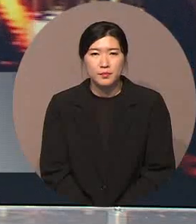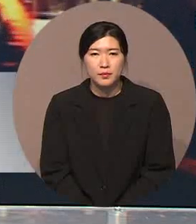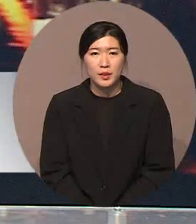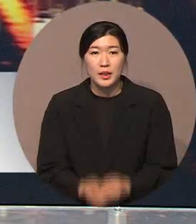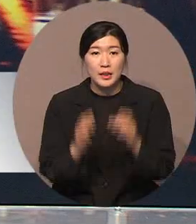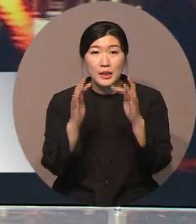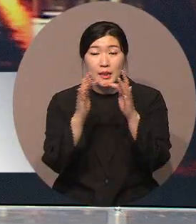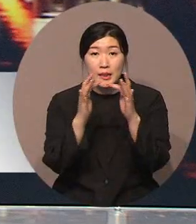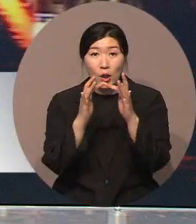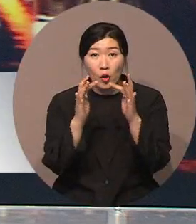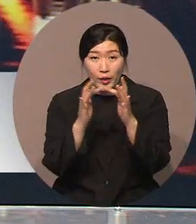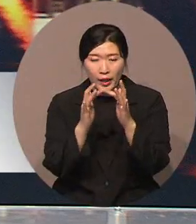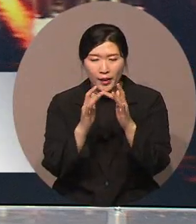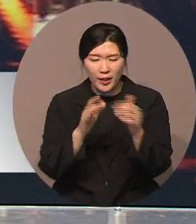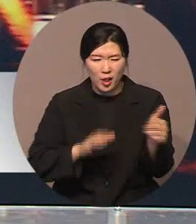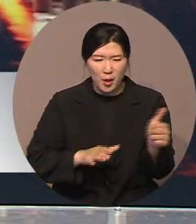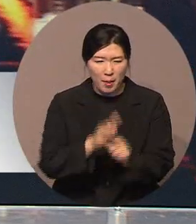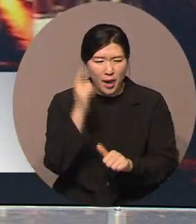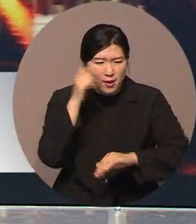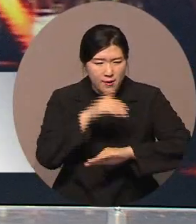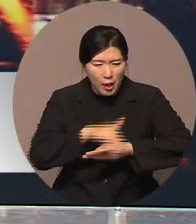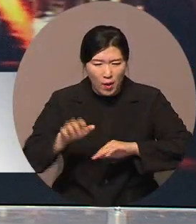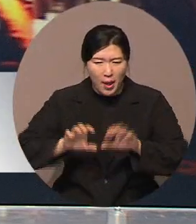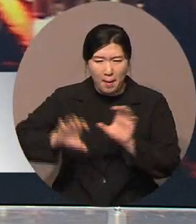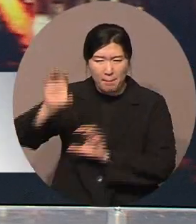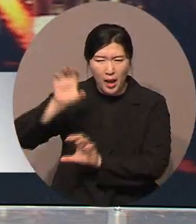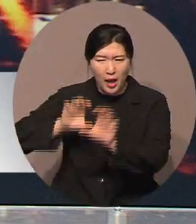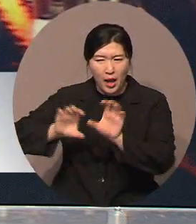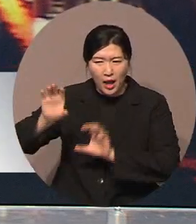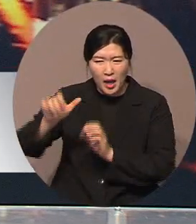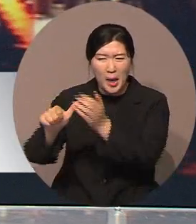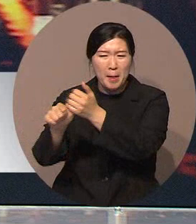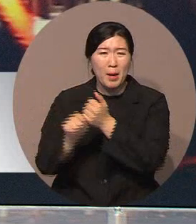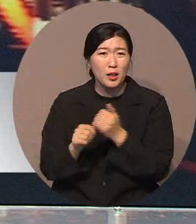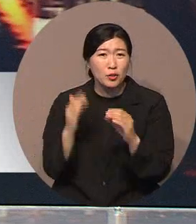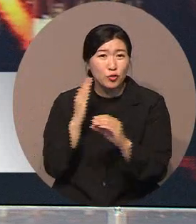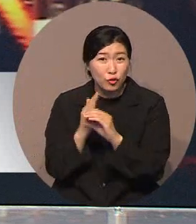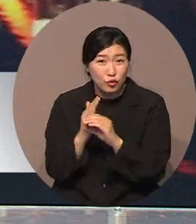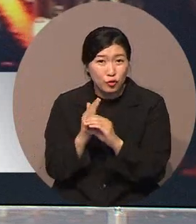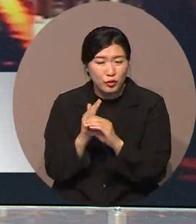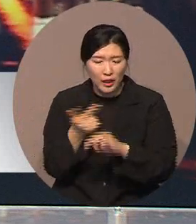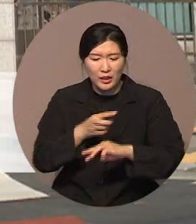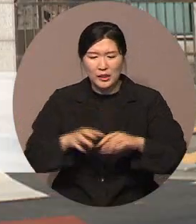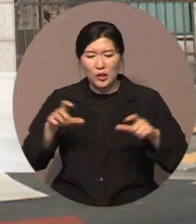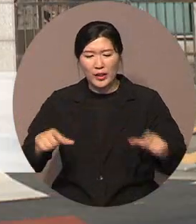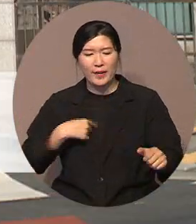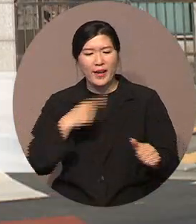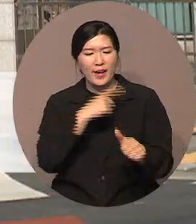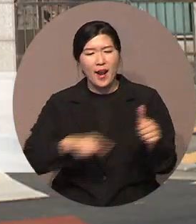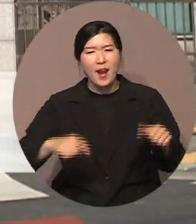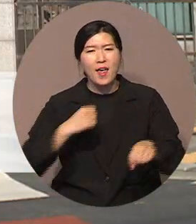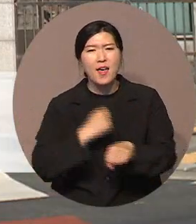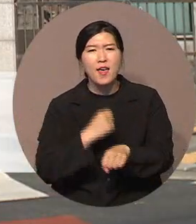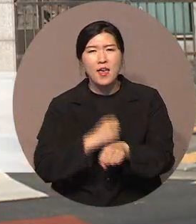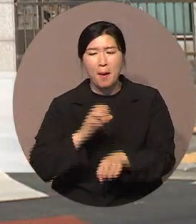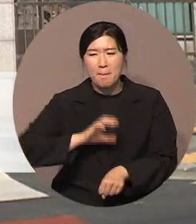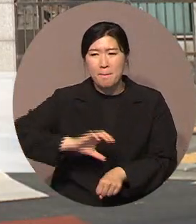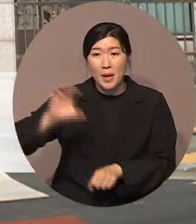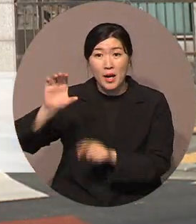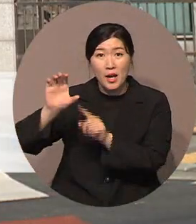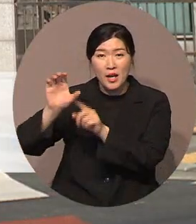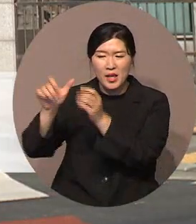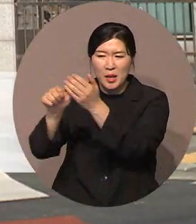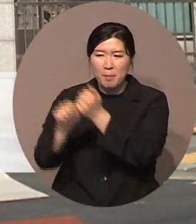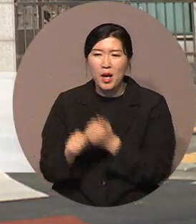온라인 공간에 살인 예고글을 올린 게시자들이 잇따라 검거되는 가운데 대전에서 칼부림을 하겠다고 협박글을 쓴